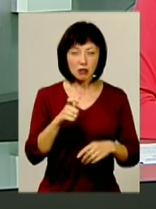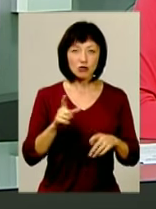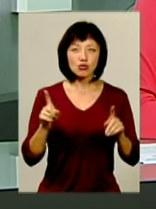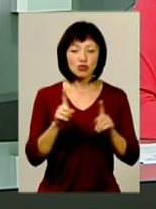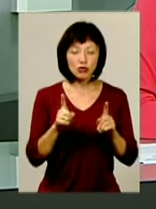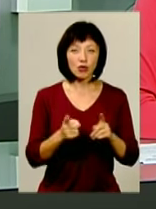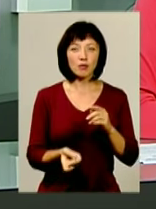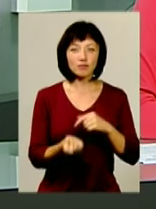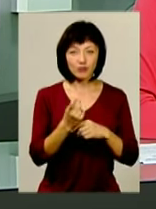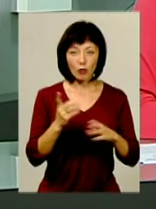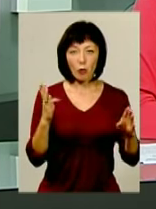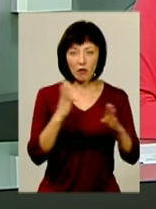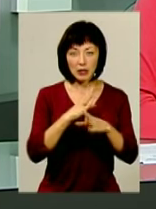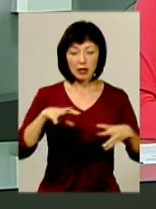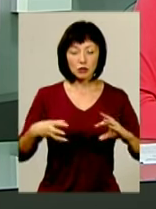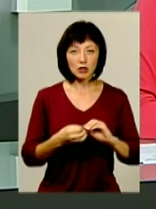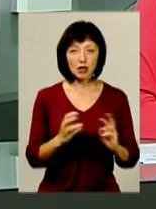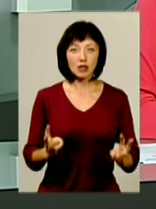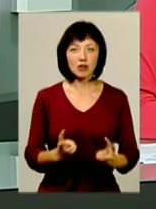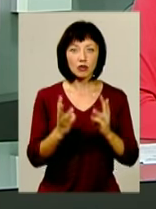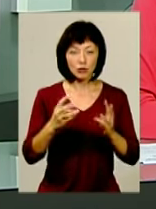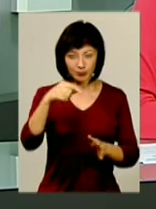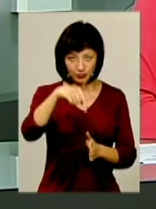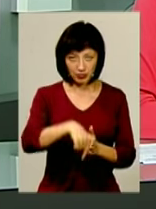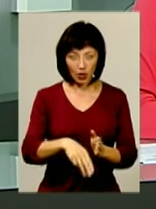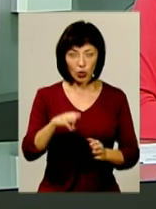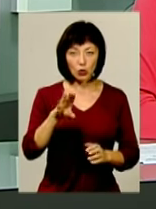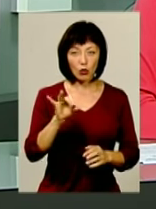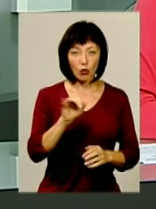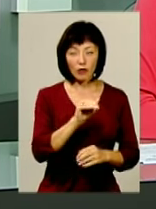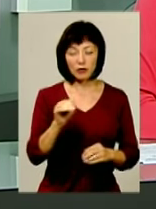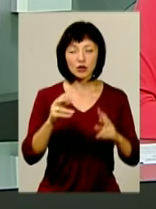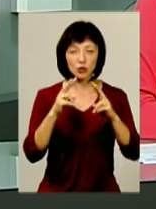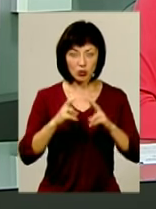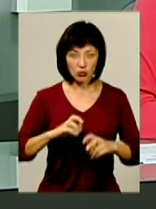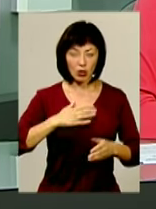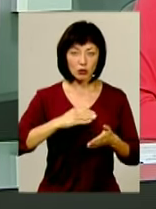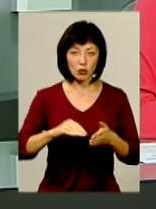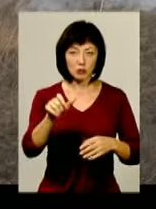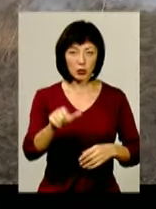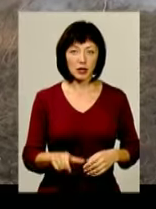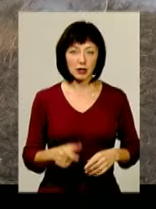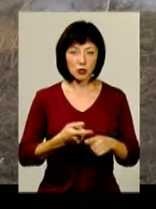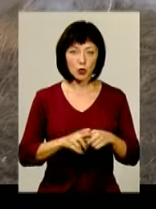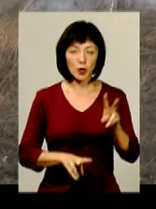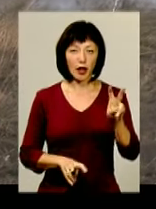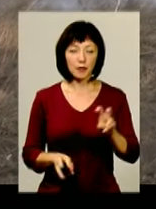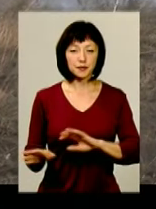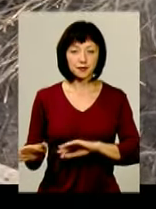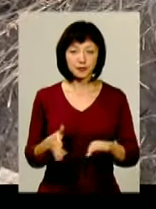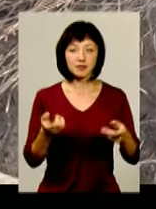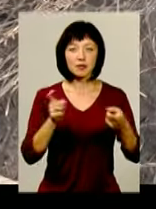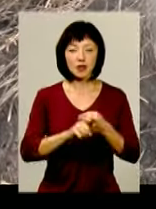в повітря, як результат горіння природних покладів. Дарина Денисенко досліджувала цю тему. У зв'язку з